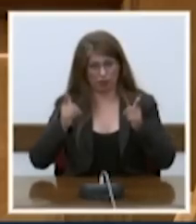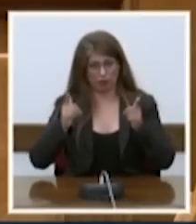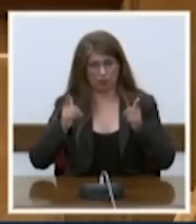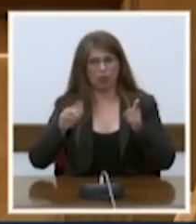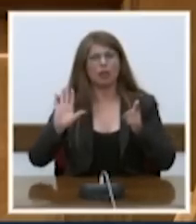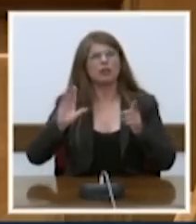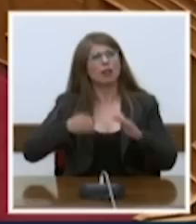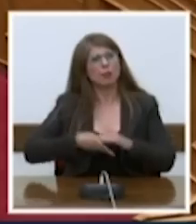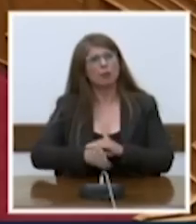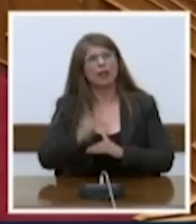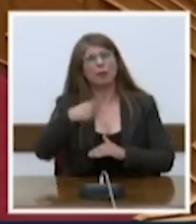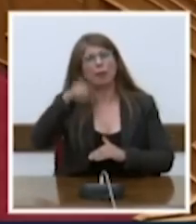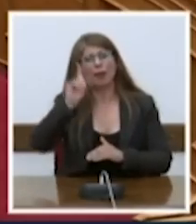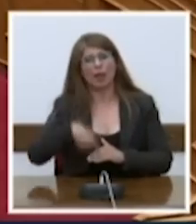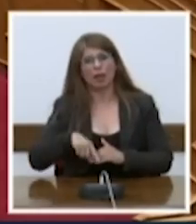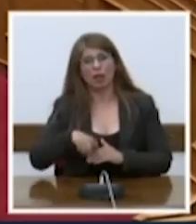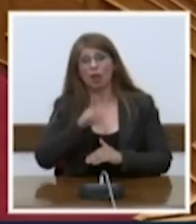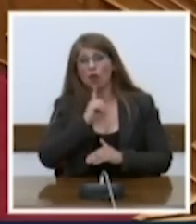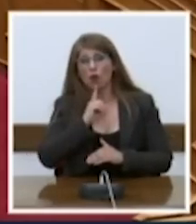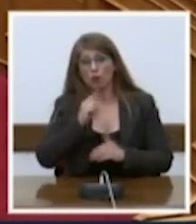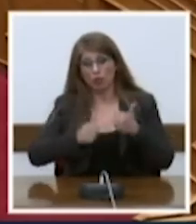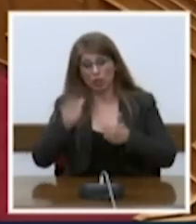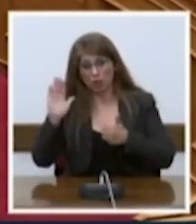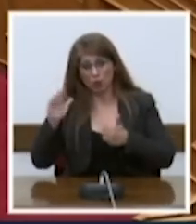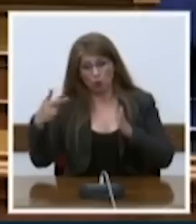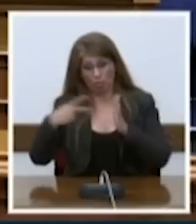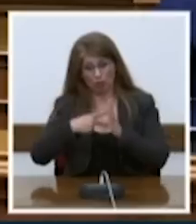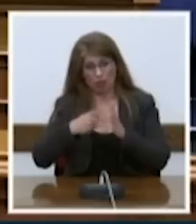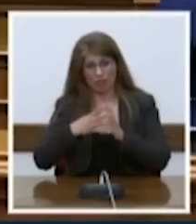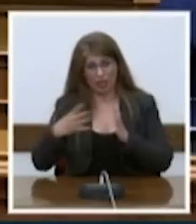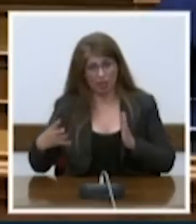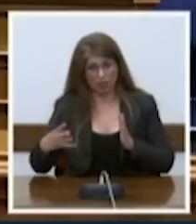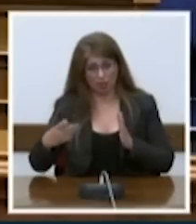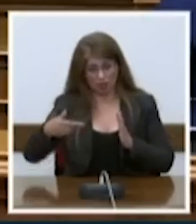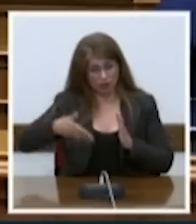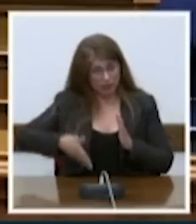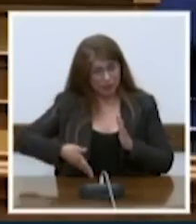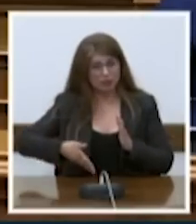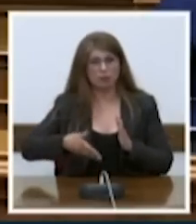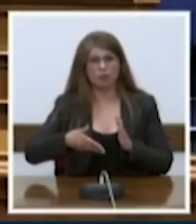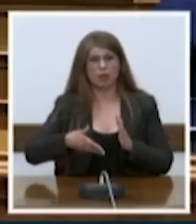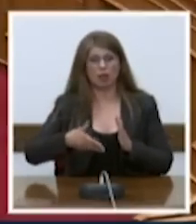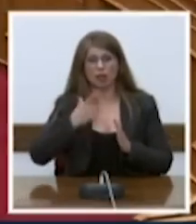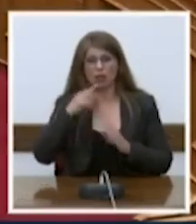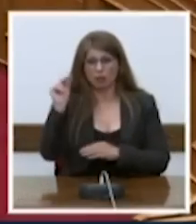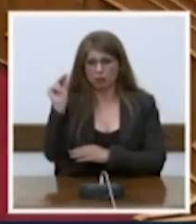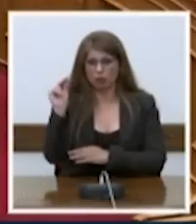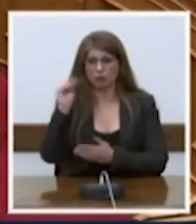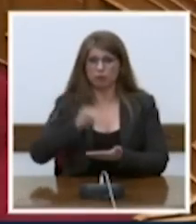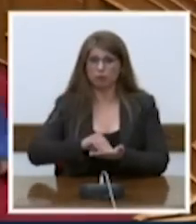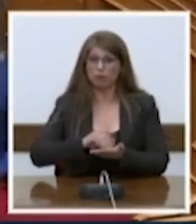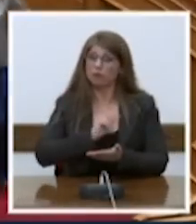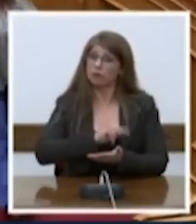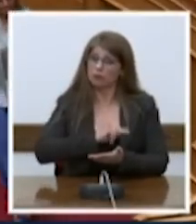μέρα. Όπως και τον Ιούλη του 19, έτσι και σήμερα, υπόσχεστε ξανά ωφέλη